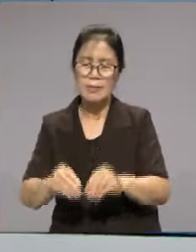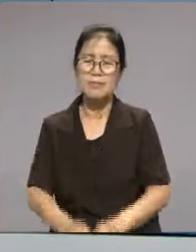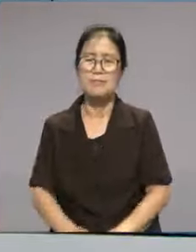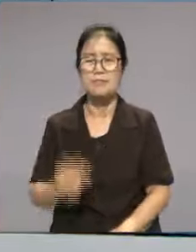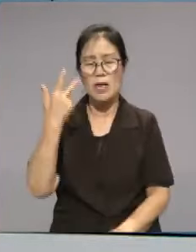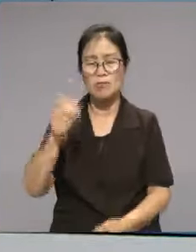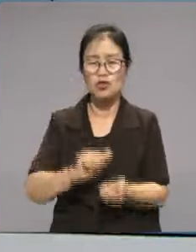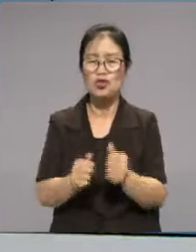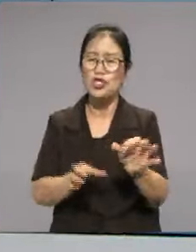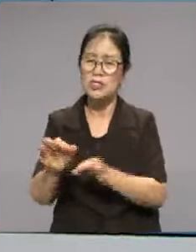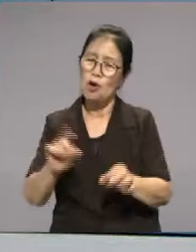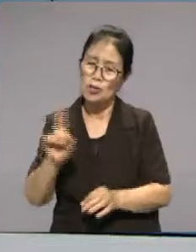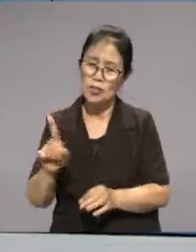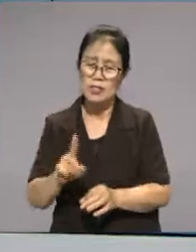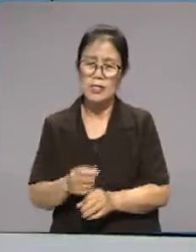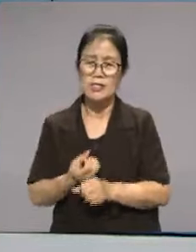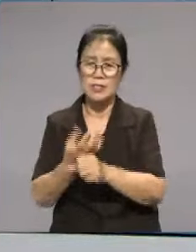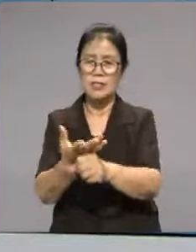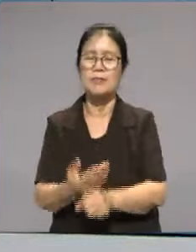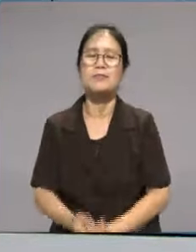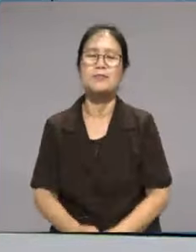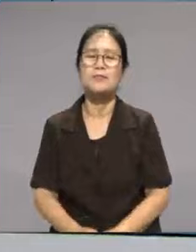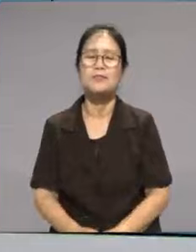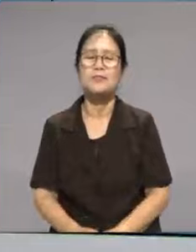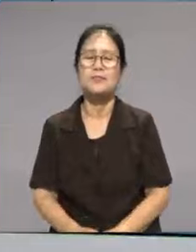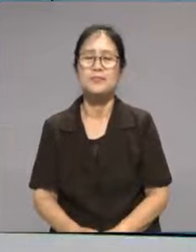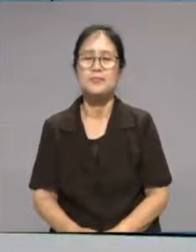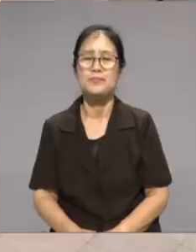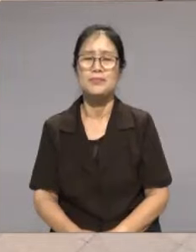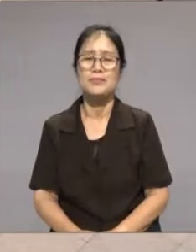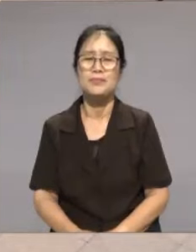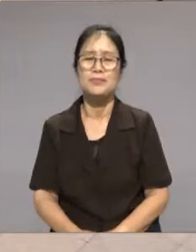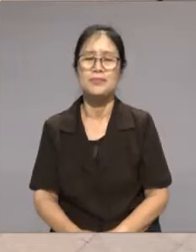주 주식시장은 어떨지 유승열 기자가 짚어봤습니다.